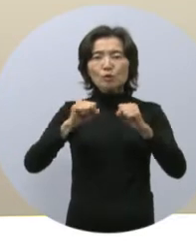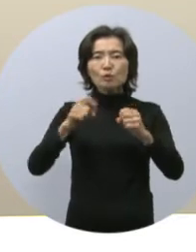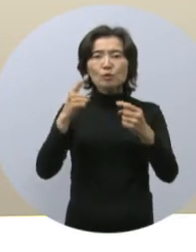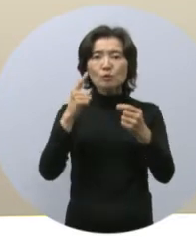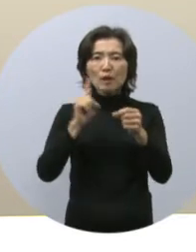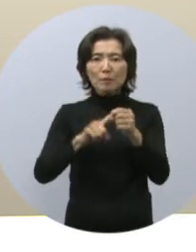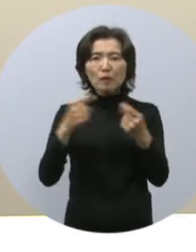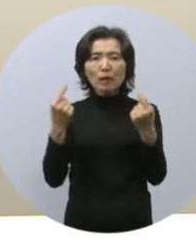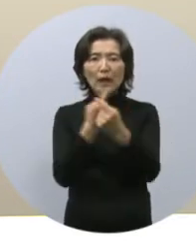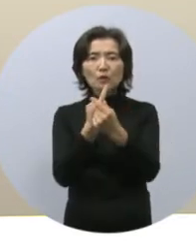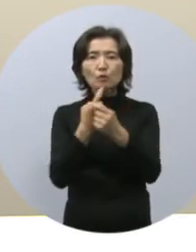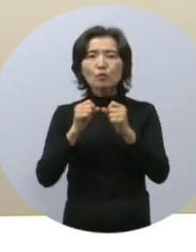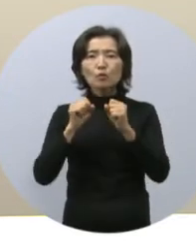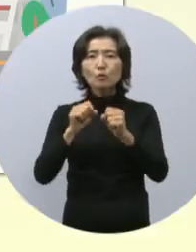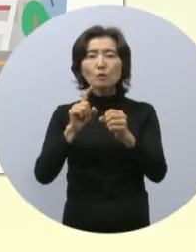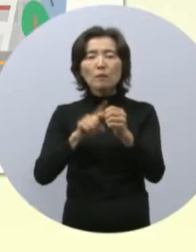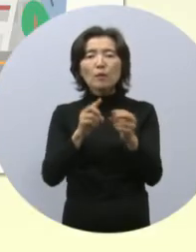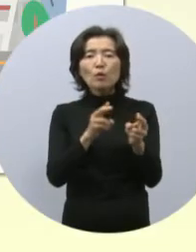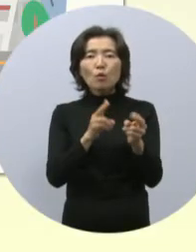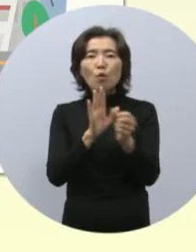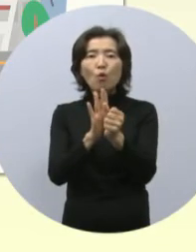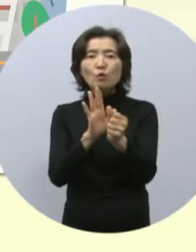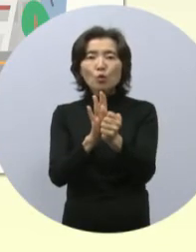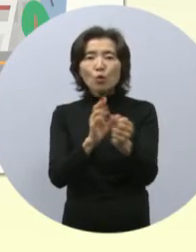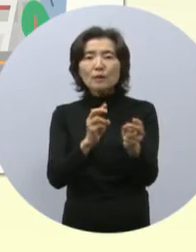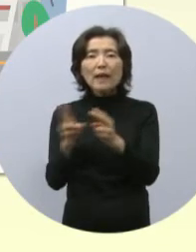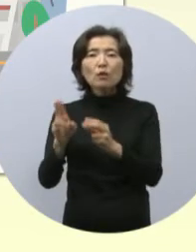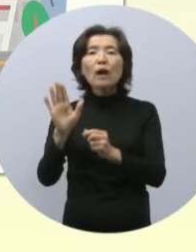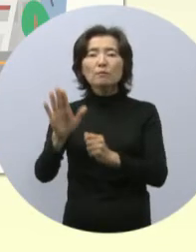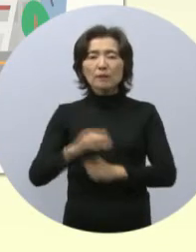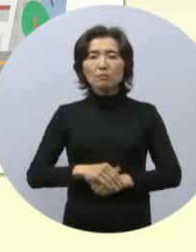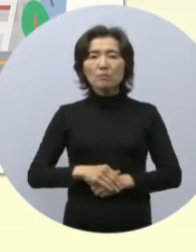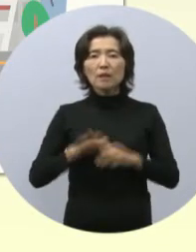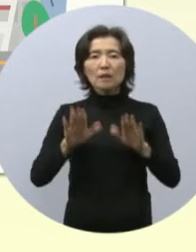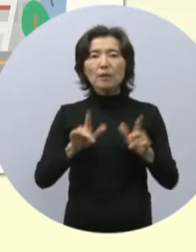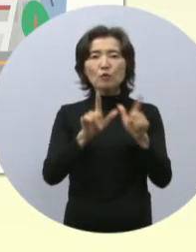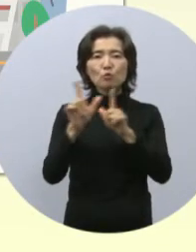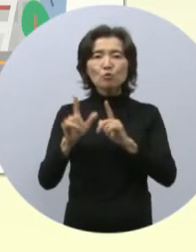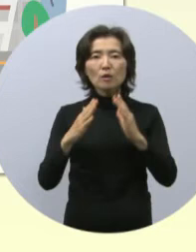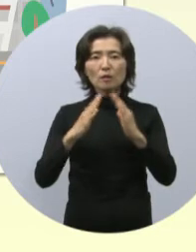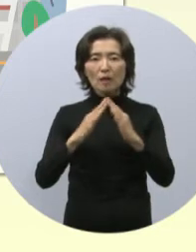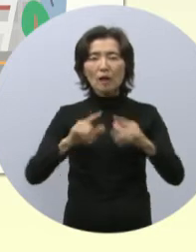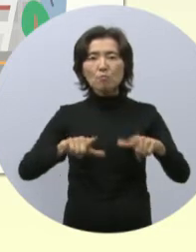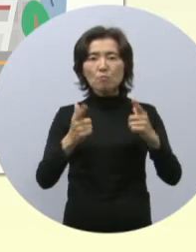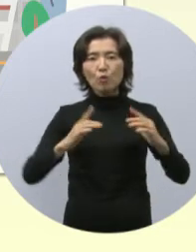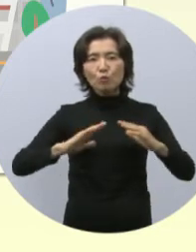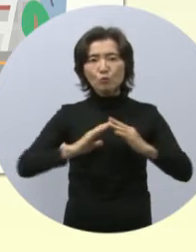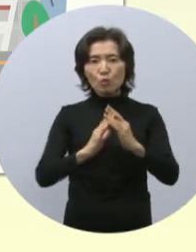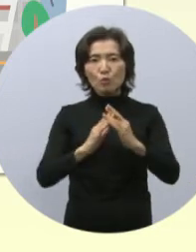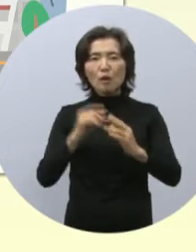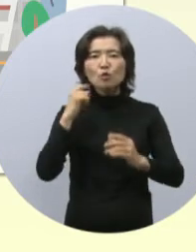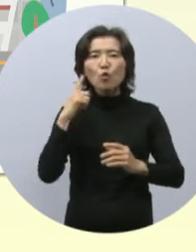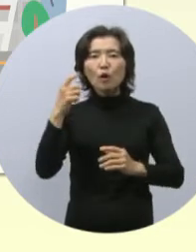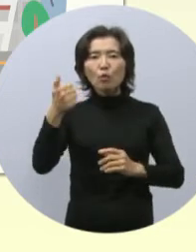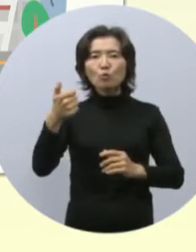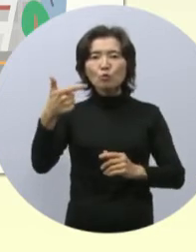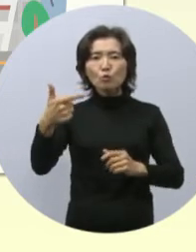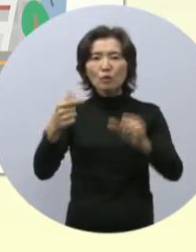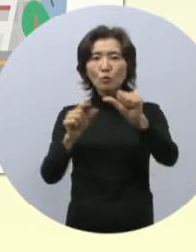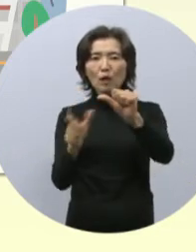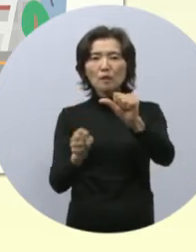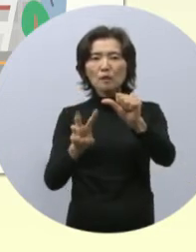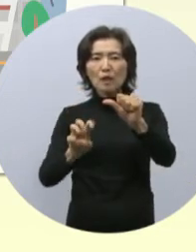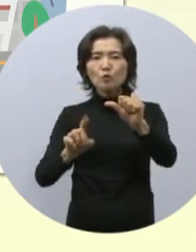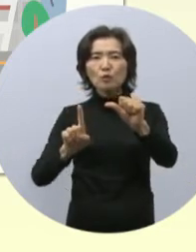行うための補助制度があります。今お住まいの住宅が木造で昭和56年5月